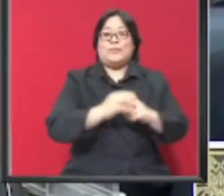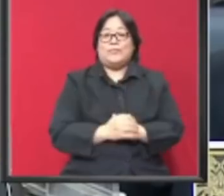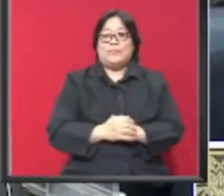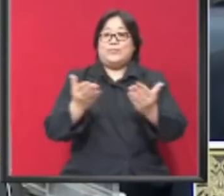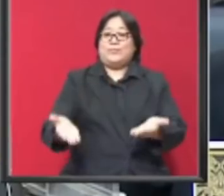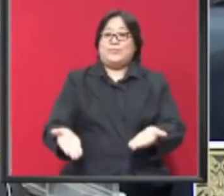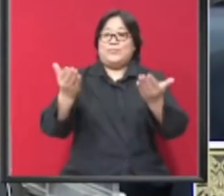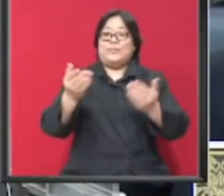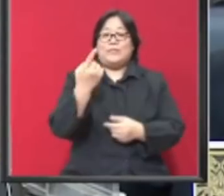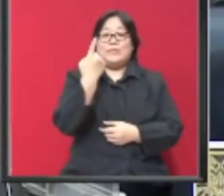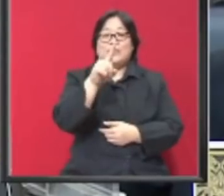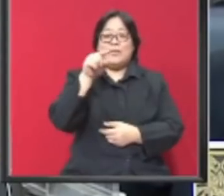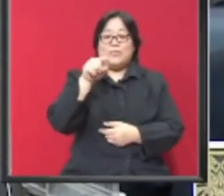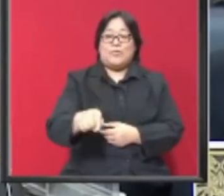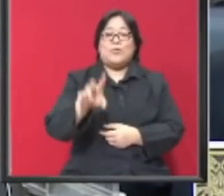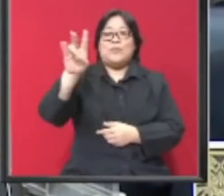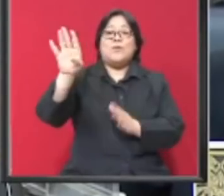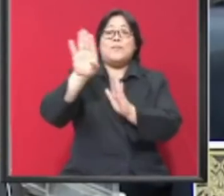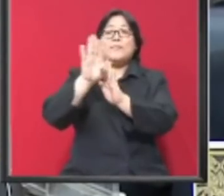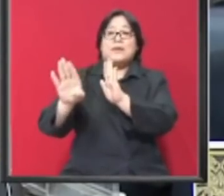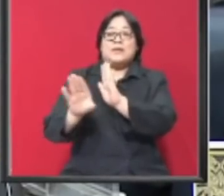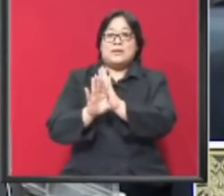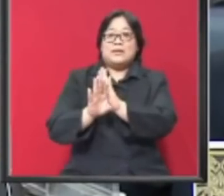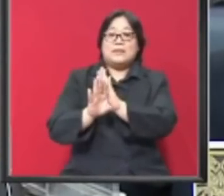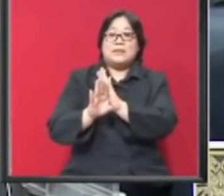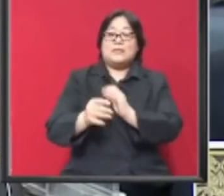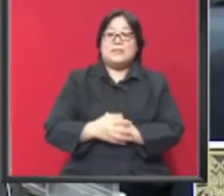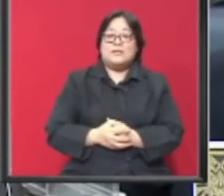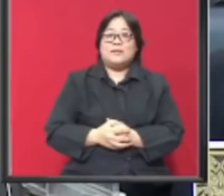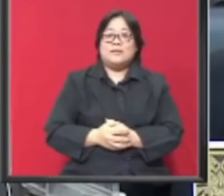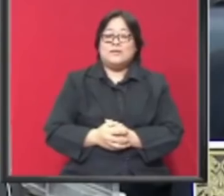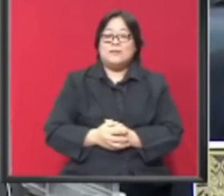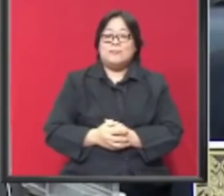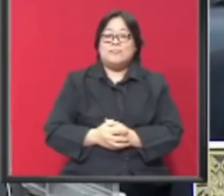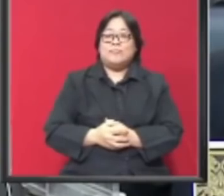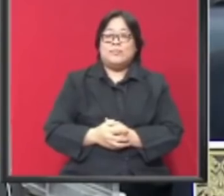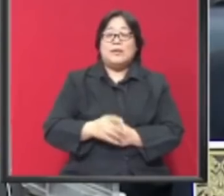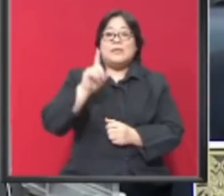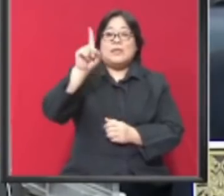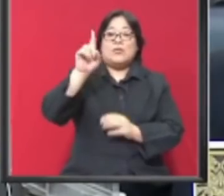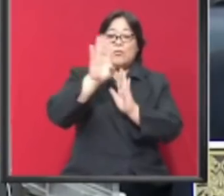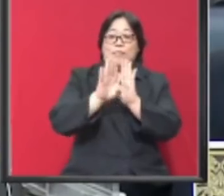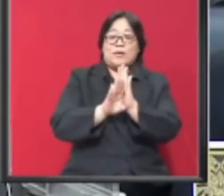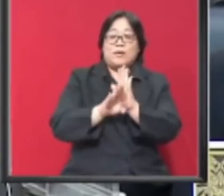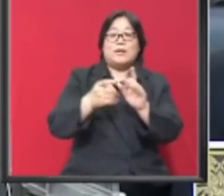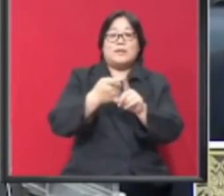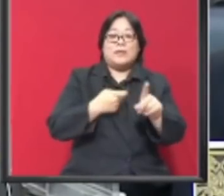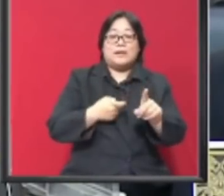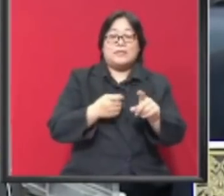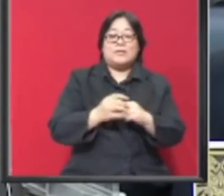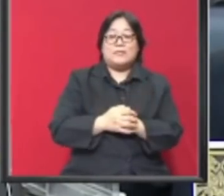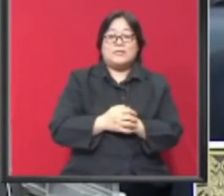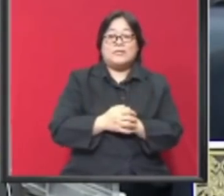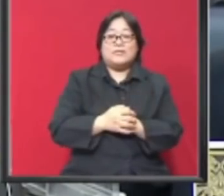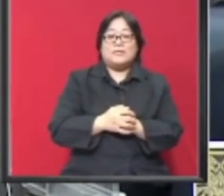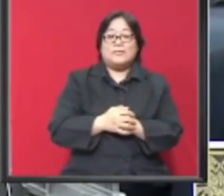kepada 1110 and 7 billion 21 bilang daripada 100